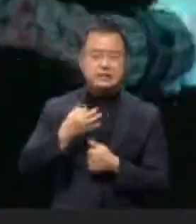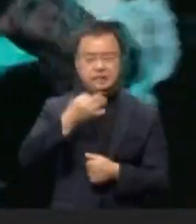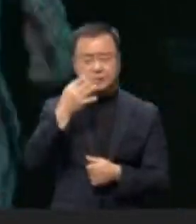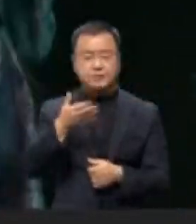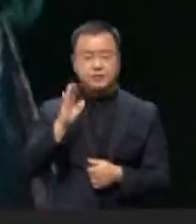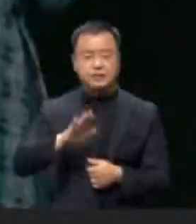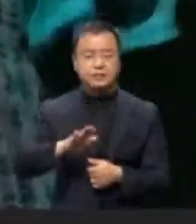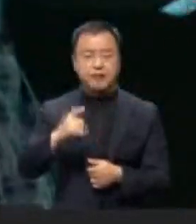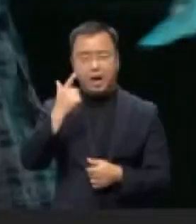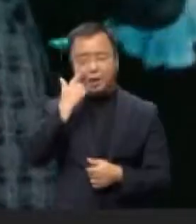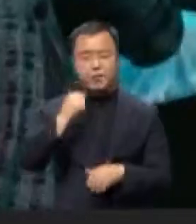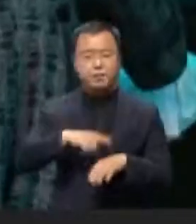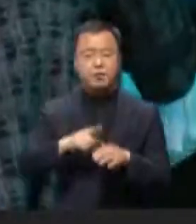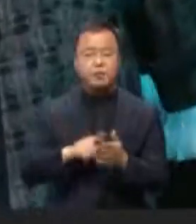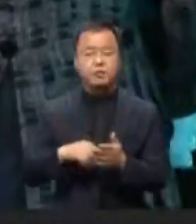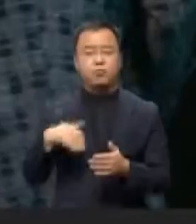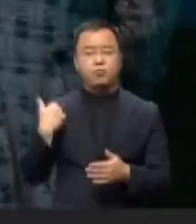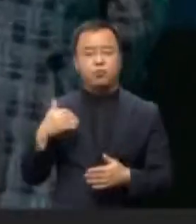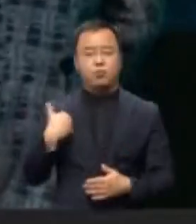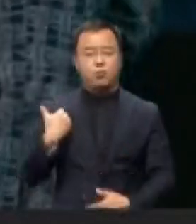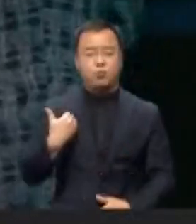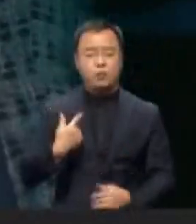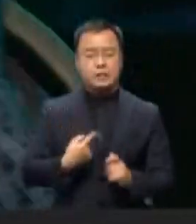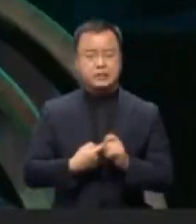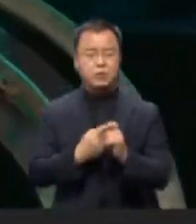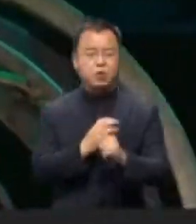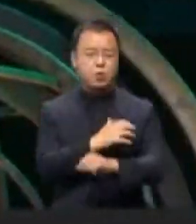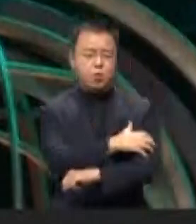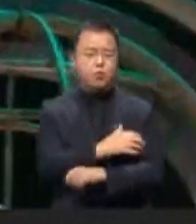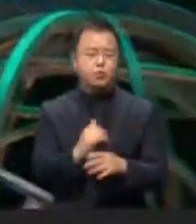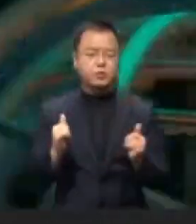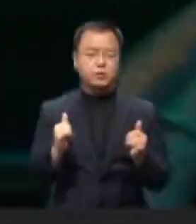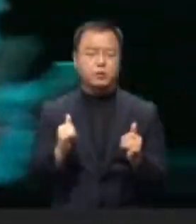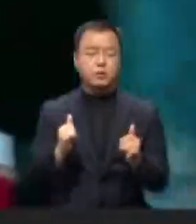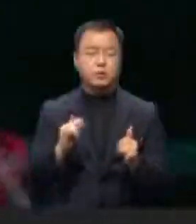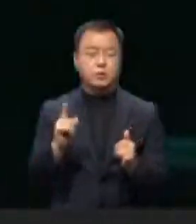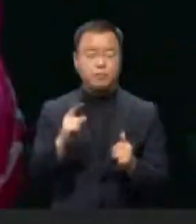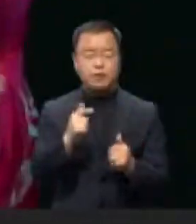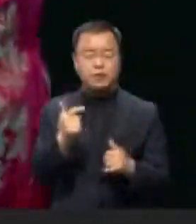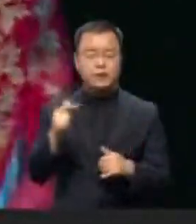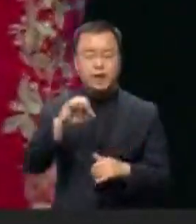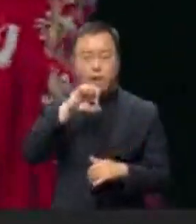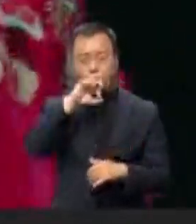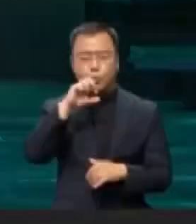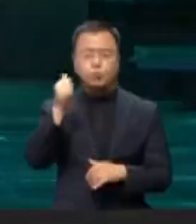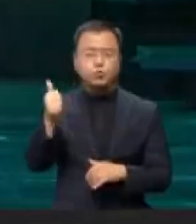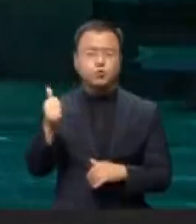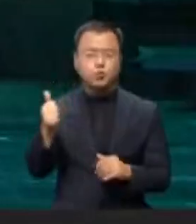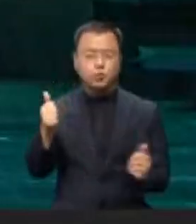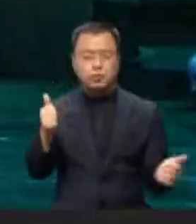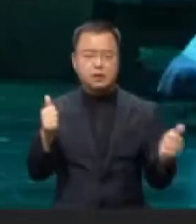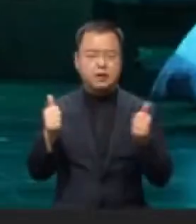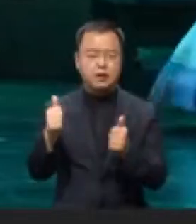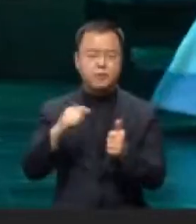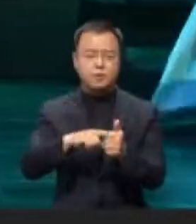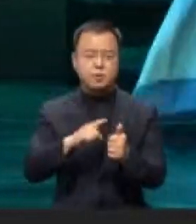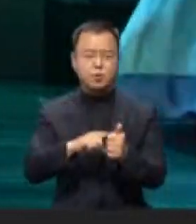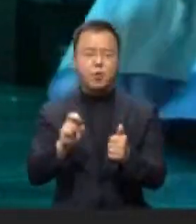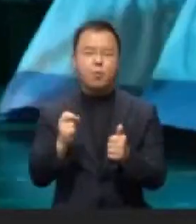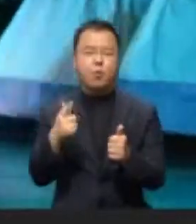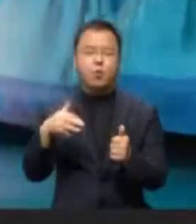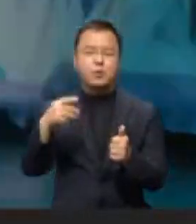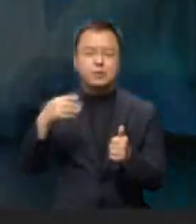채 잘츠부르크의 최고권이자 콜로레도 대주교에게 데려가 모차르트를 궁정음악가로 일하게